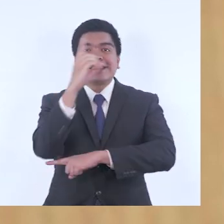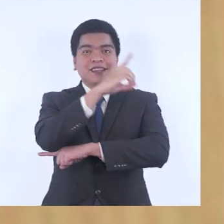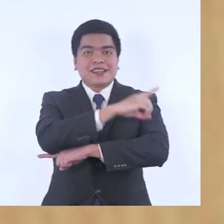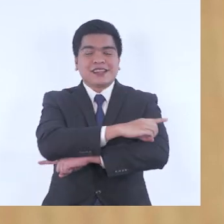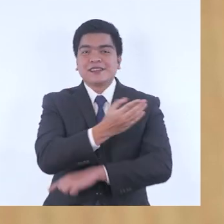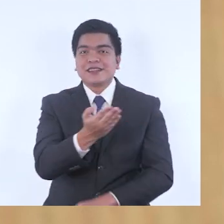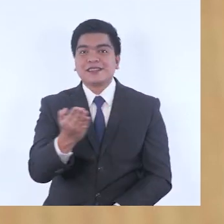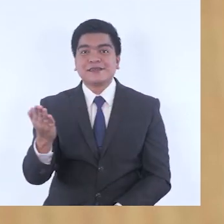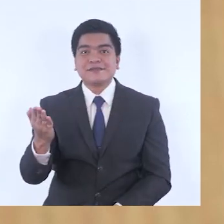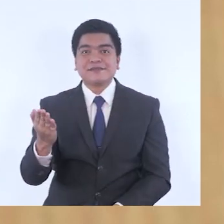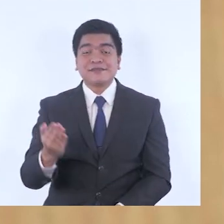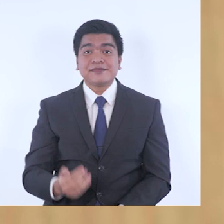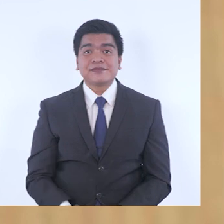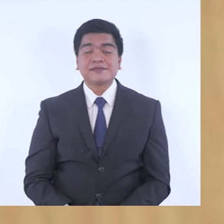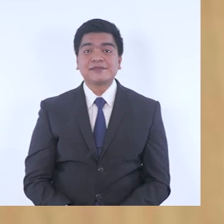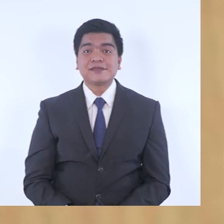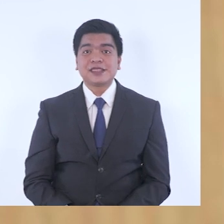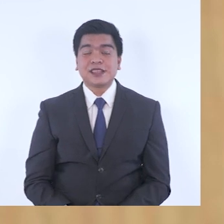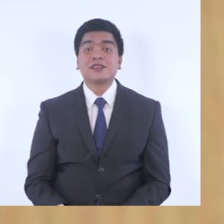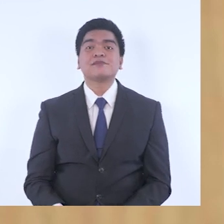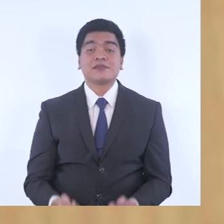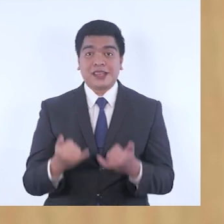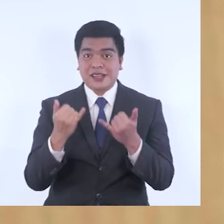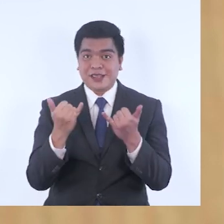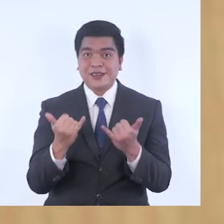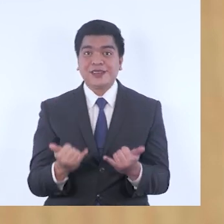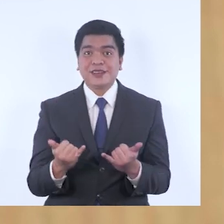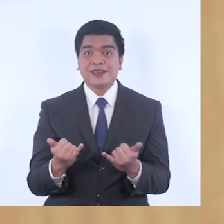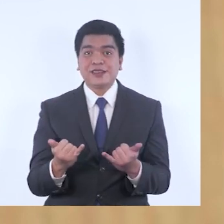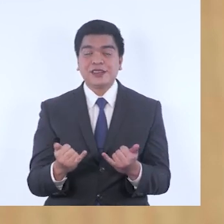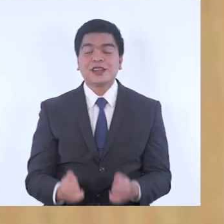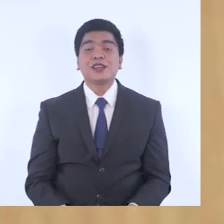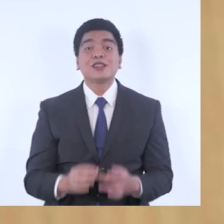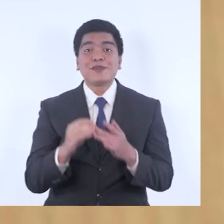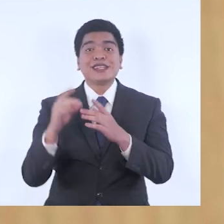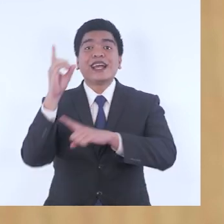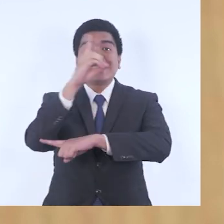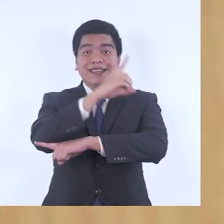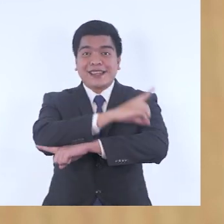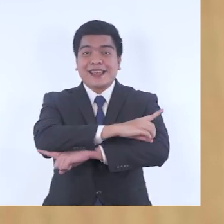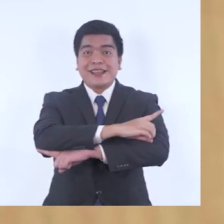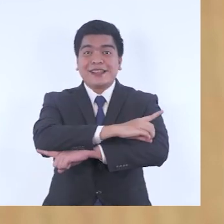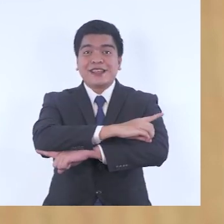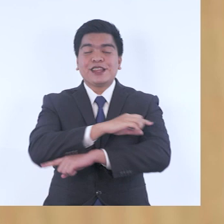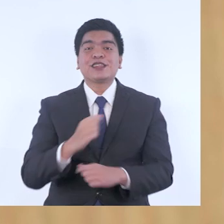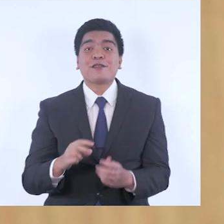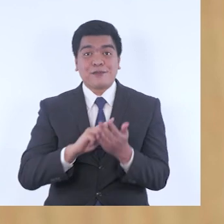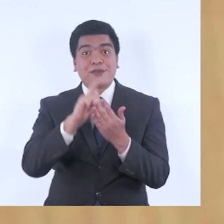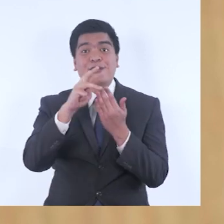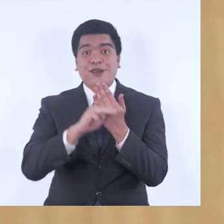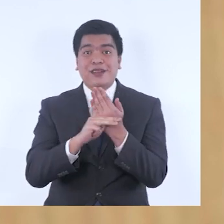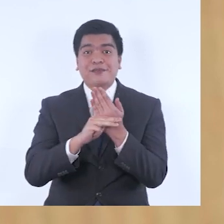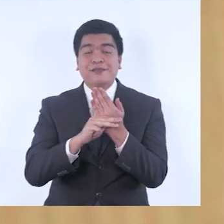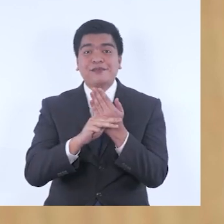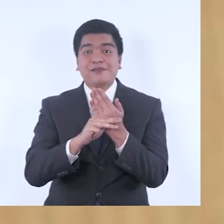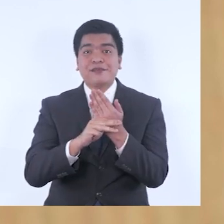sa inyong lahat. Sumapit tayong muli sa makasaysayang yugto ng programang ito na